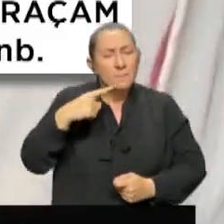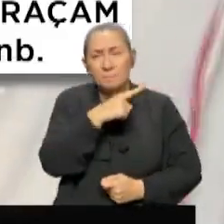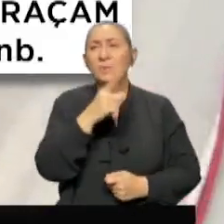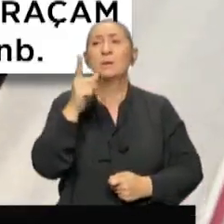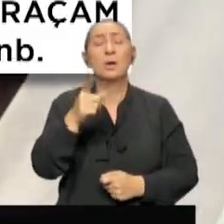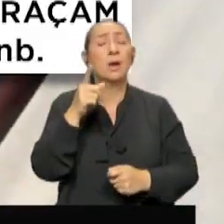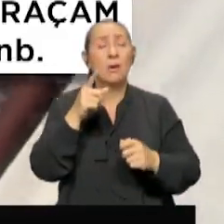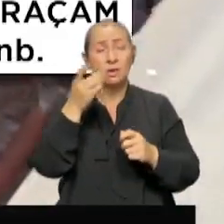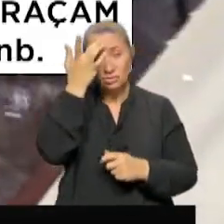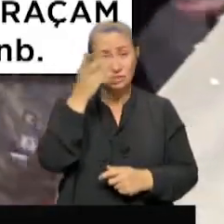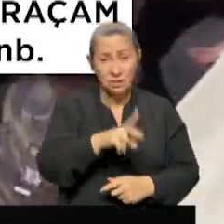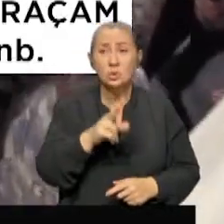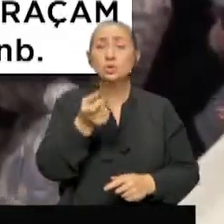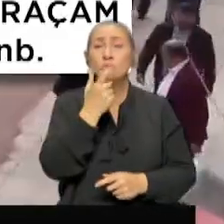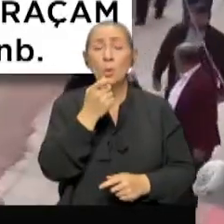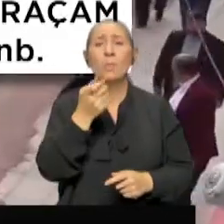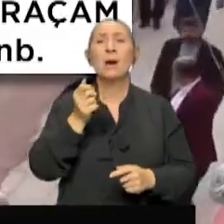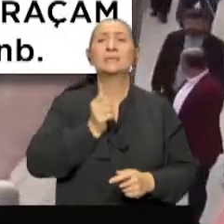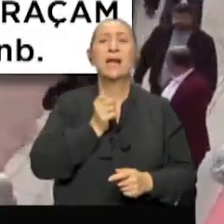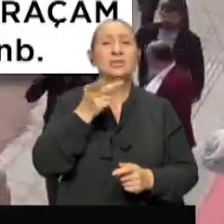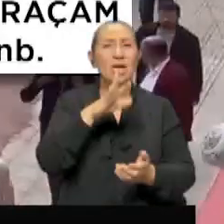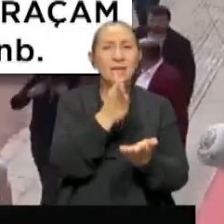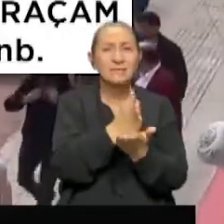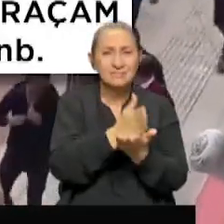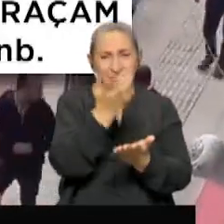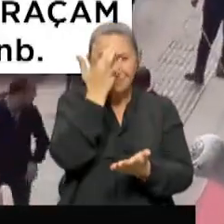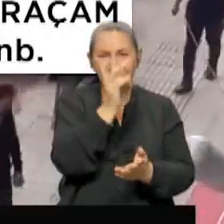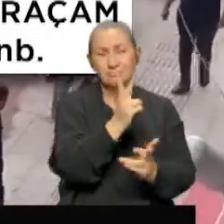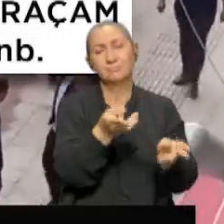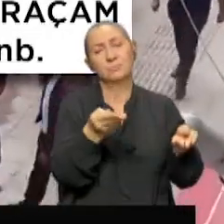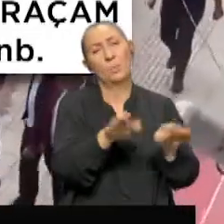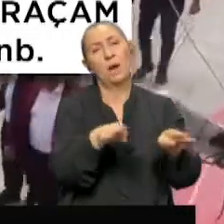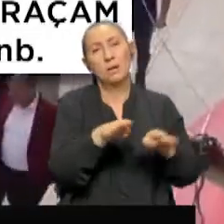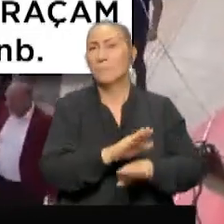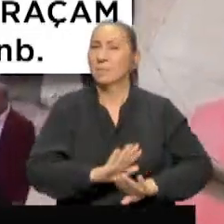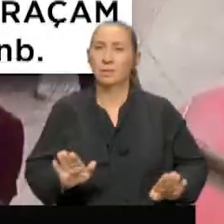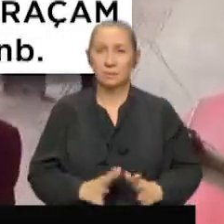onbaşı Muhammed Karaçam Çorum şehitliğinde toprağa verildi.